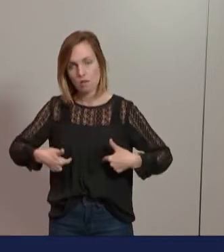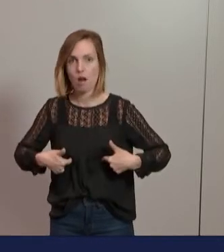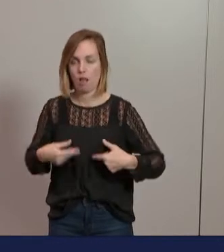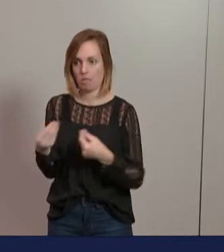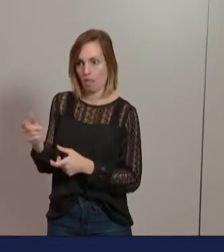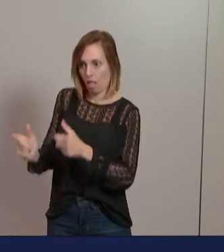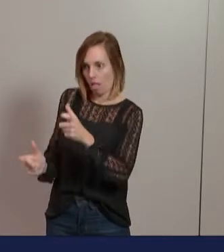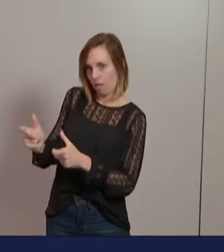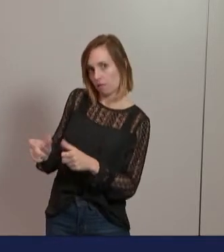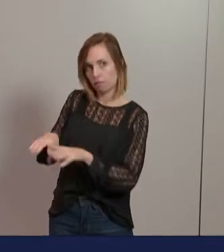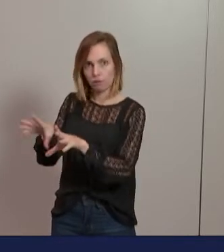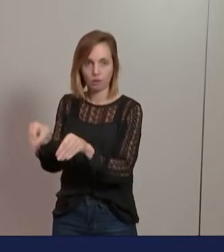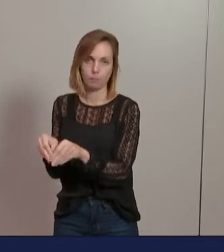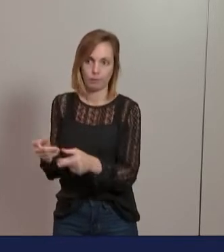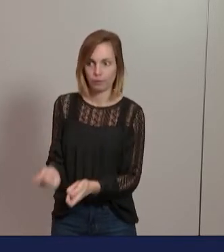les équipes